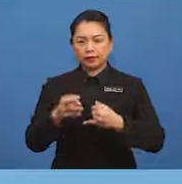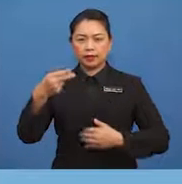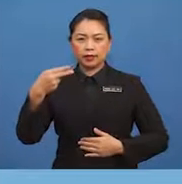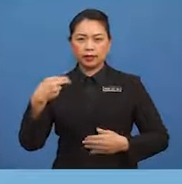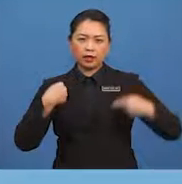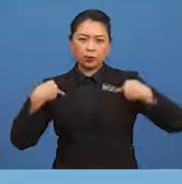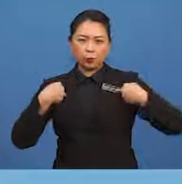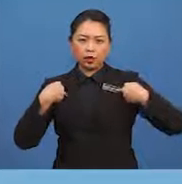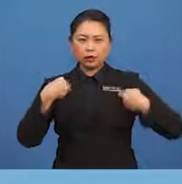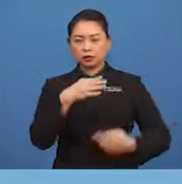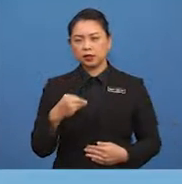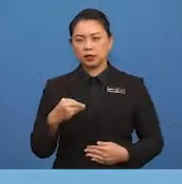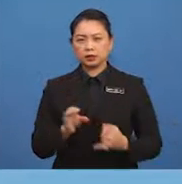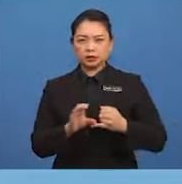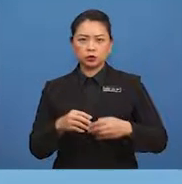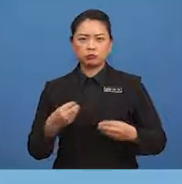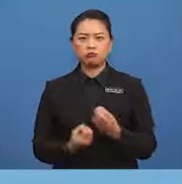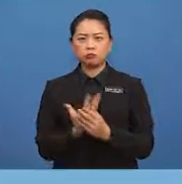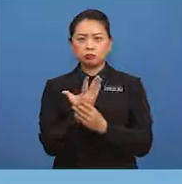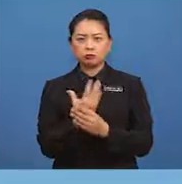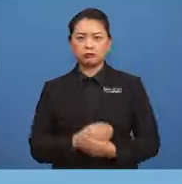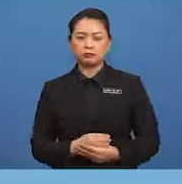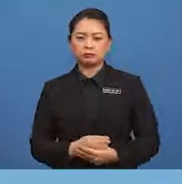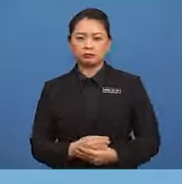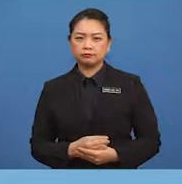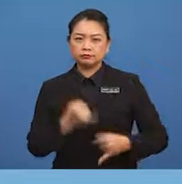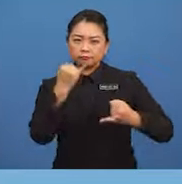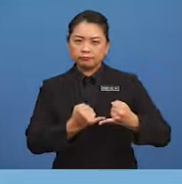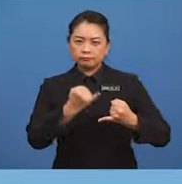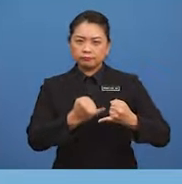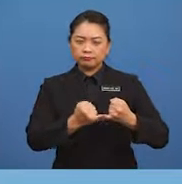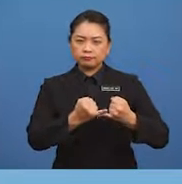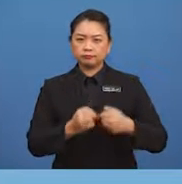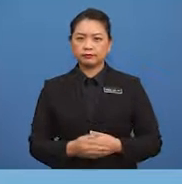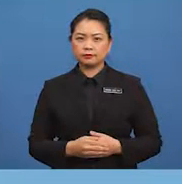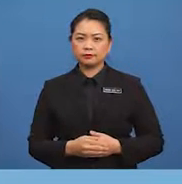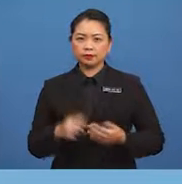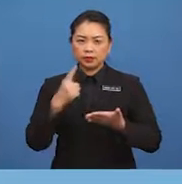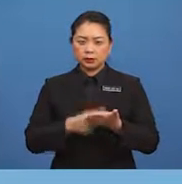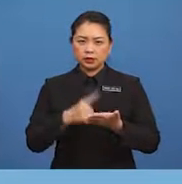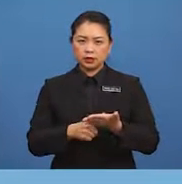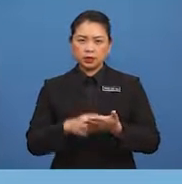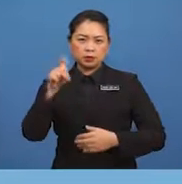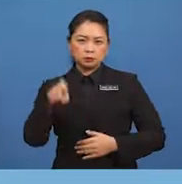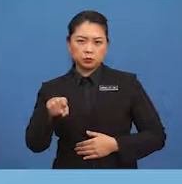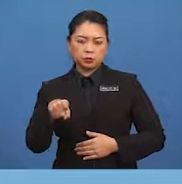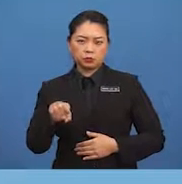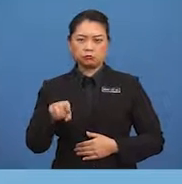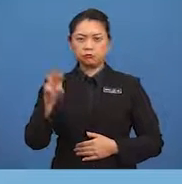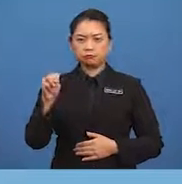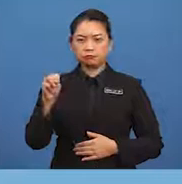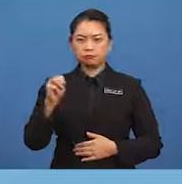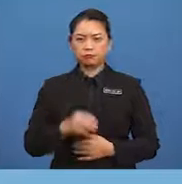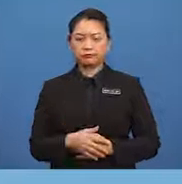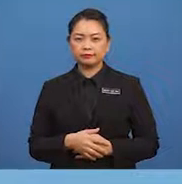haiwan dan sel tumbuhan. Dan yang terakhir, membincangkan keperluan mitosis.